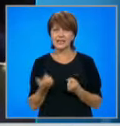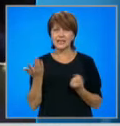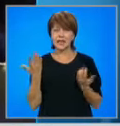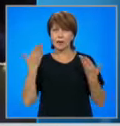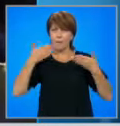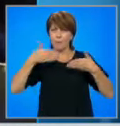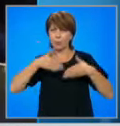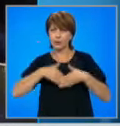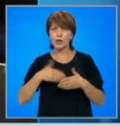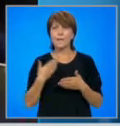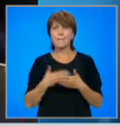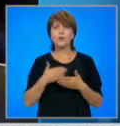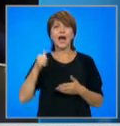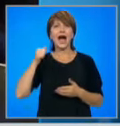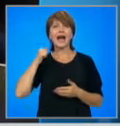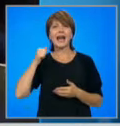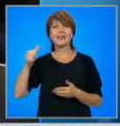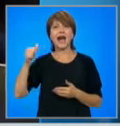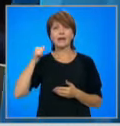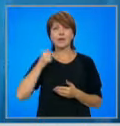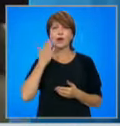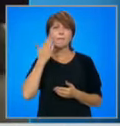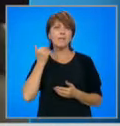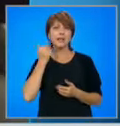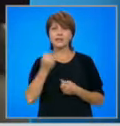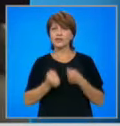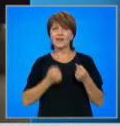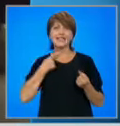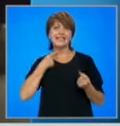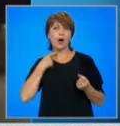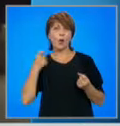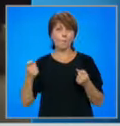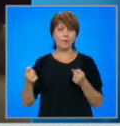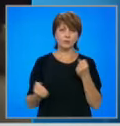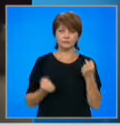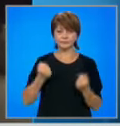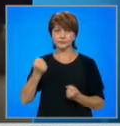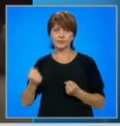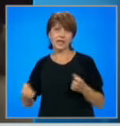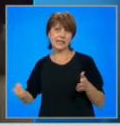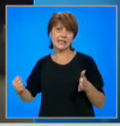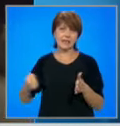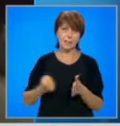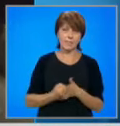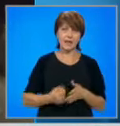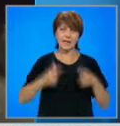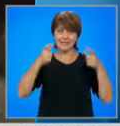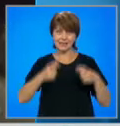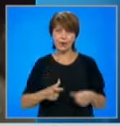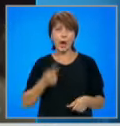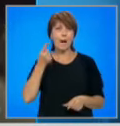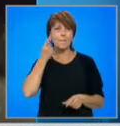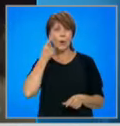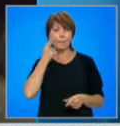полунощ близо до Арена Армеец. Младият шофьор е загубил управление над автомобила и се е забил в стълб. Пробите му